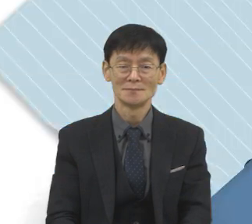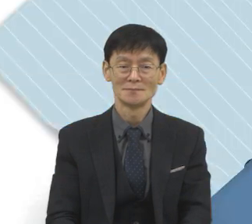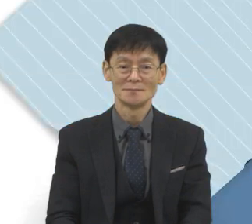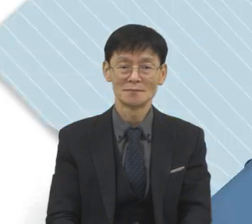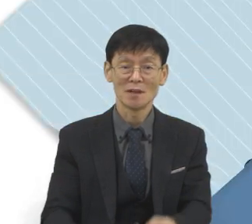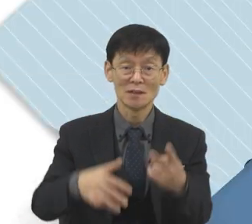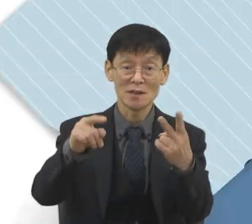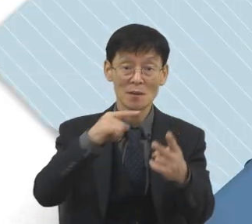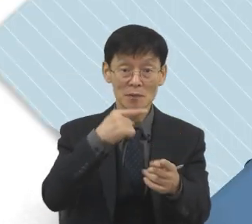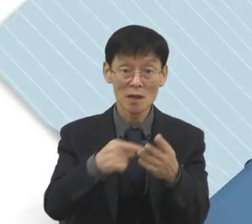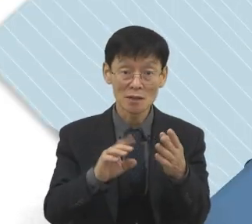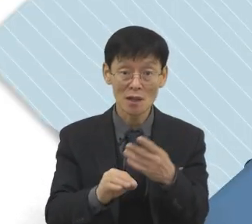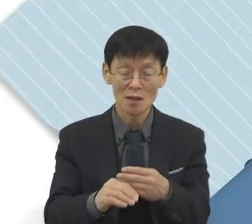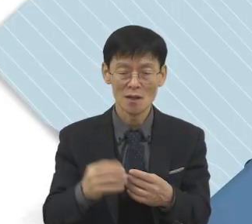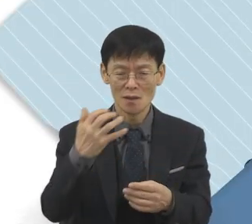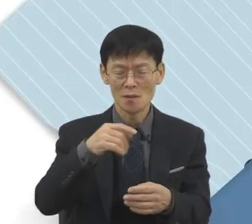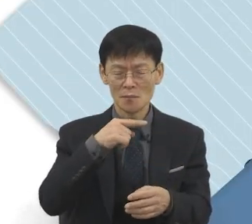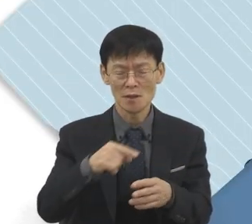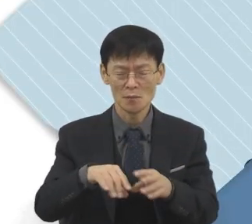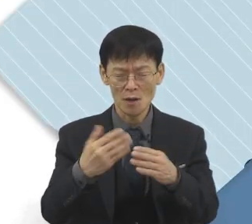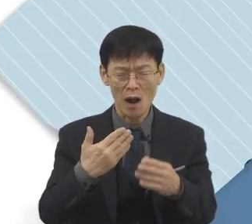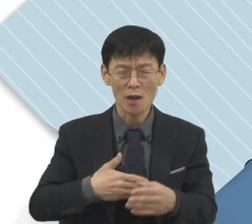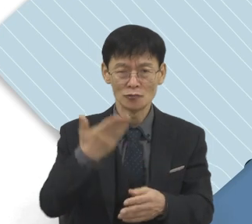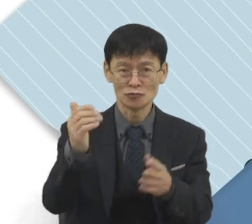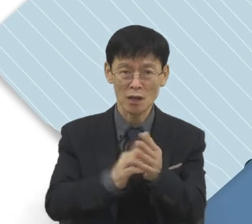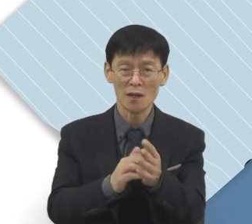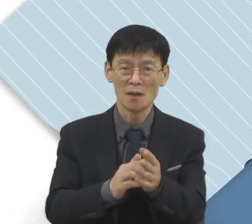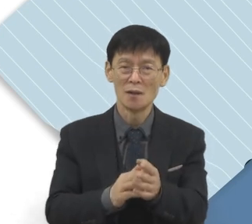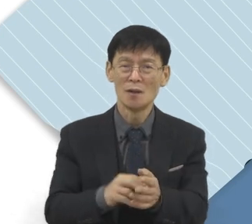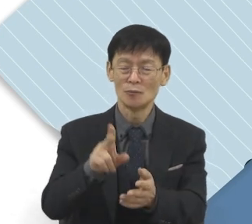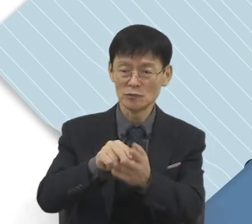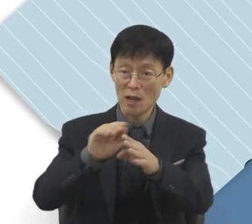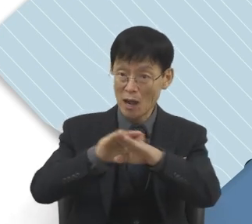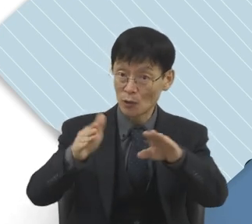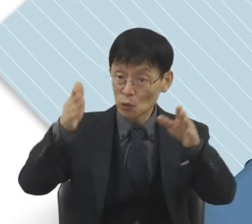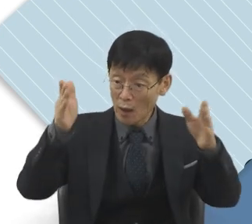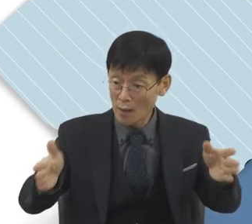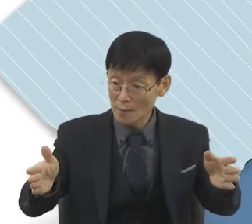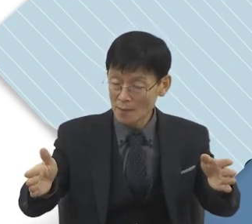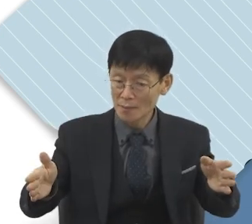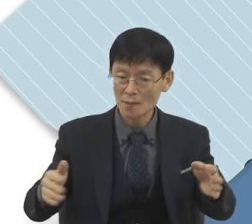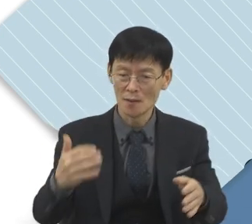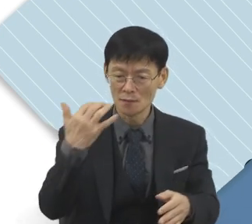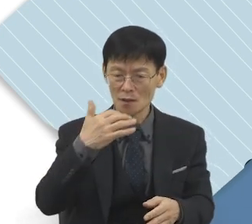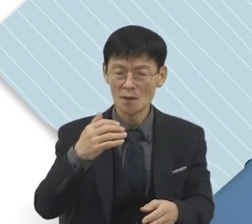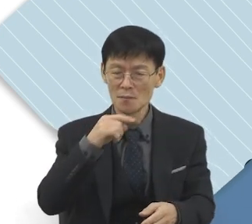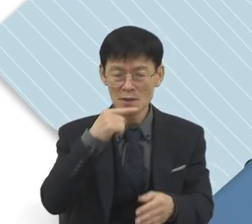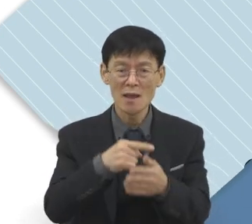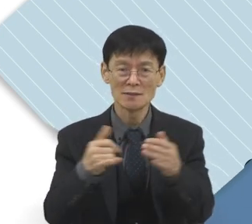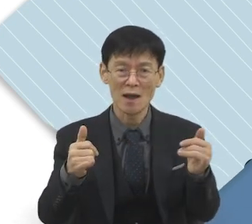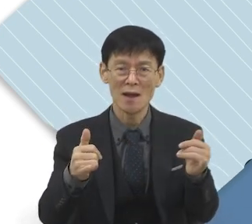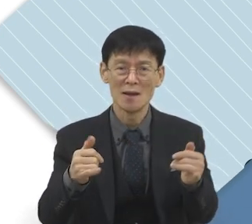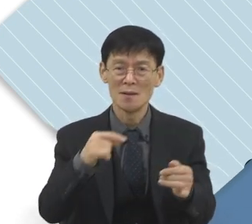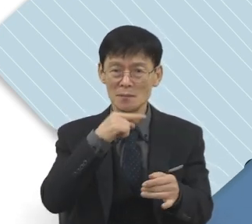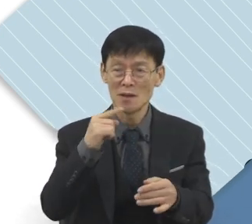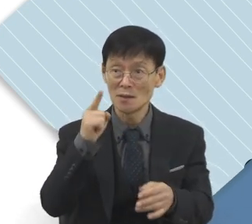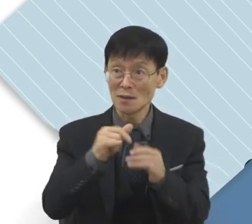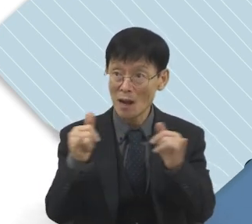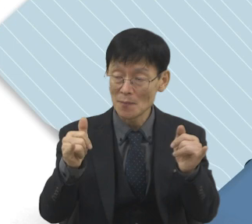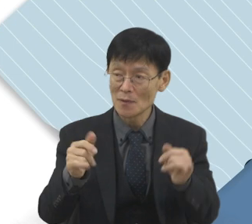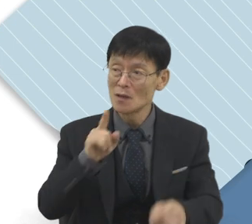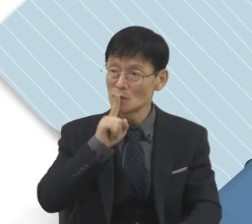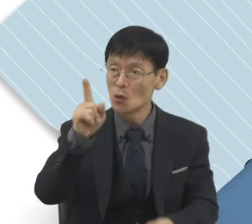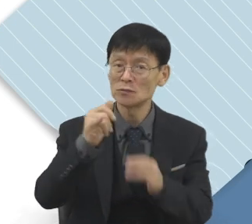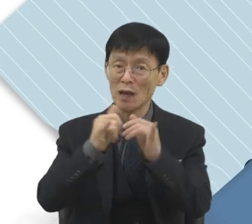이 차 피해는 성희롱 피해 사실을 알리거나 문제를 해결하는 과정에서 성희롱 피해자나 피해를 주장하는